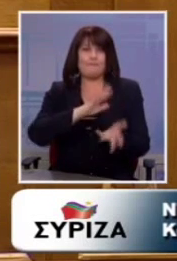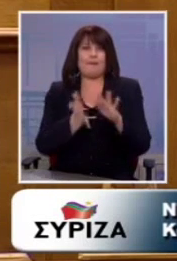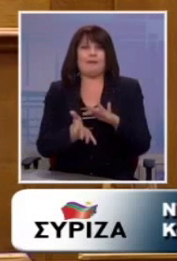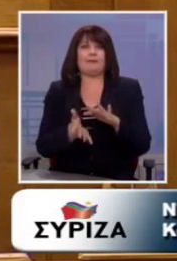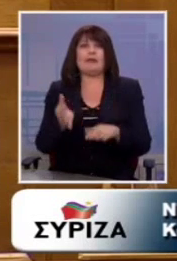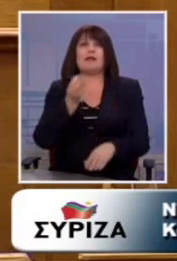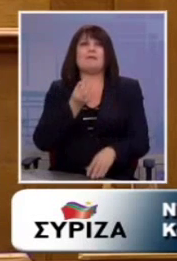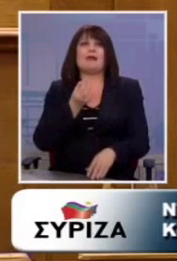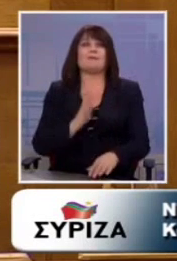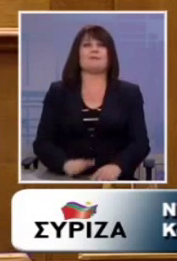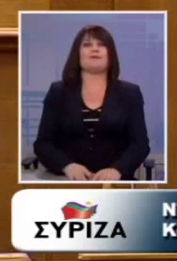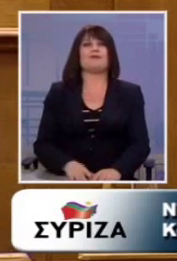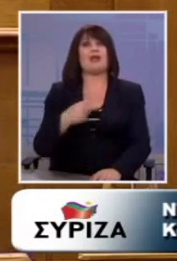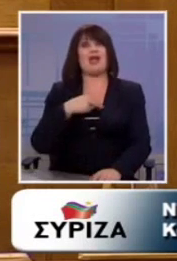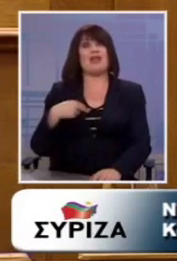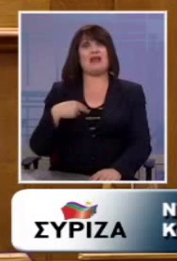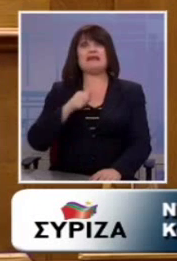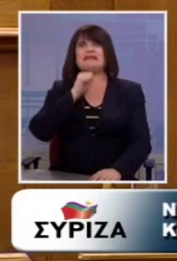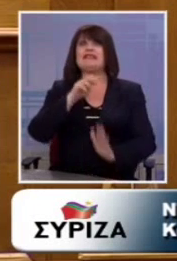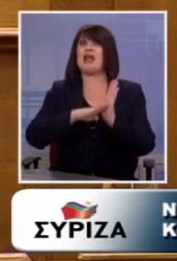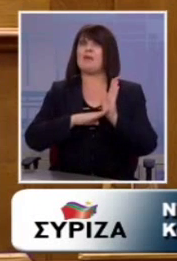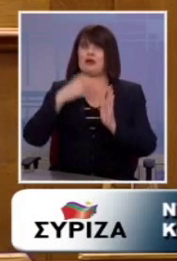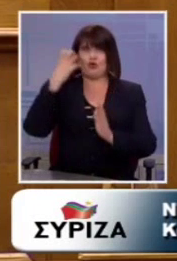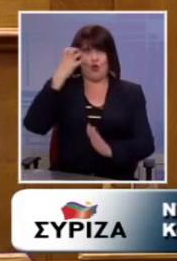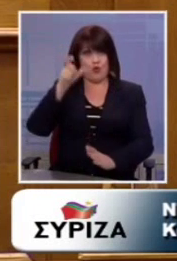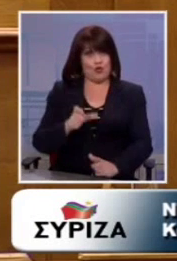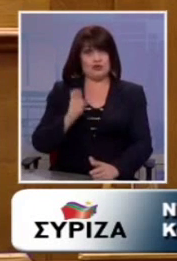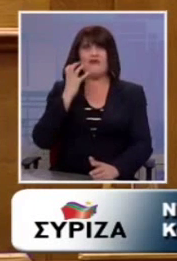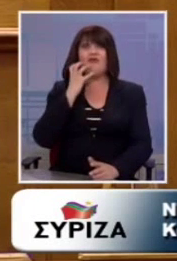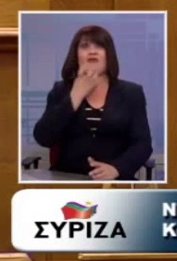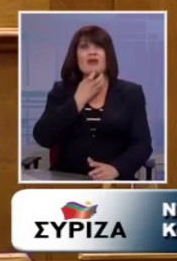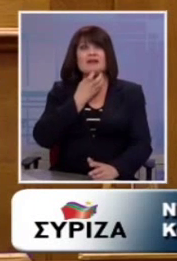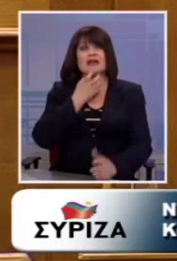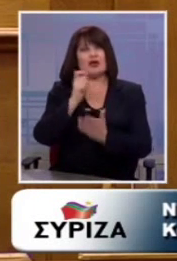Είναι επίσης ο καθηγητής κύριος Βενιζέλος, ο συνταγματολόγος, ο οποίος